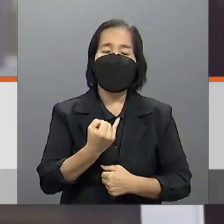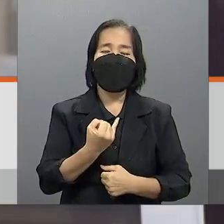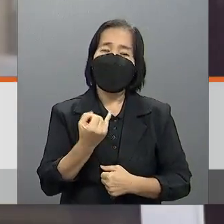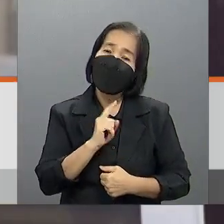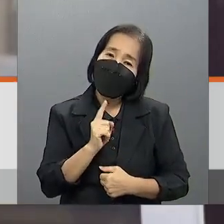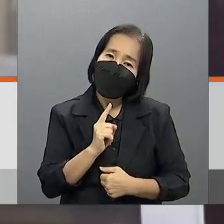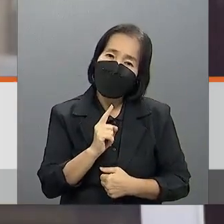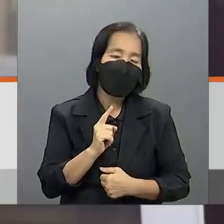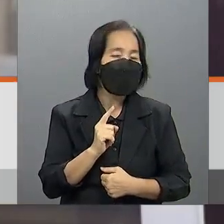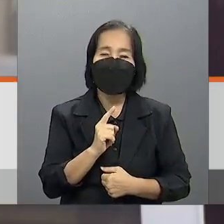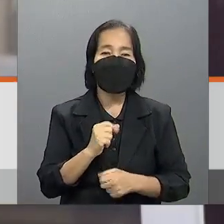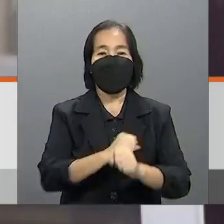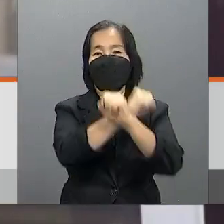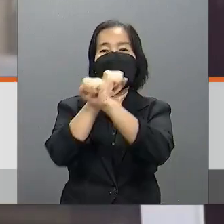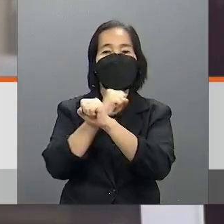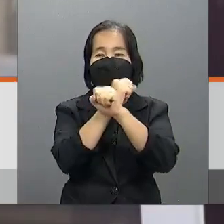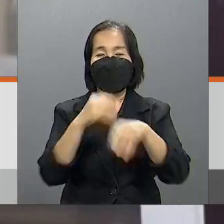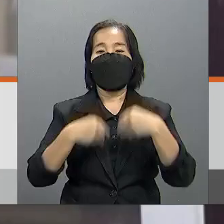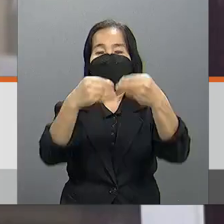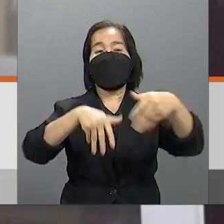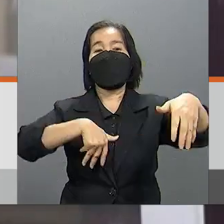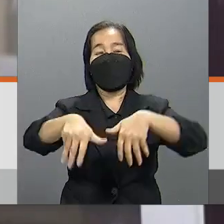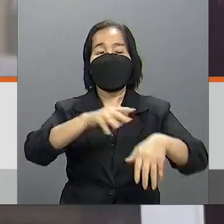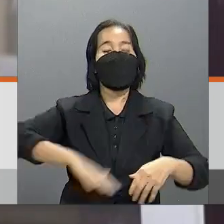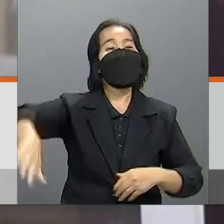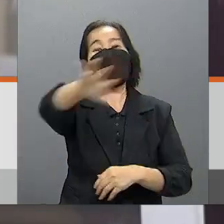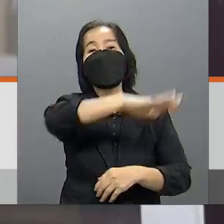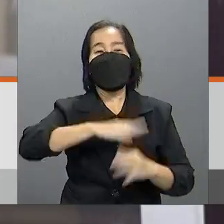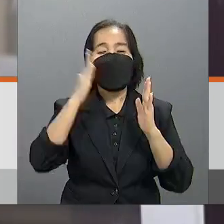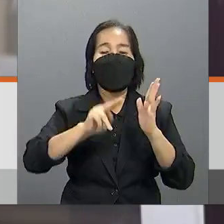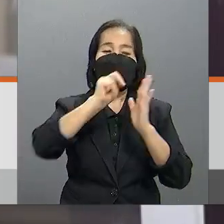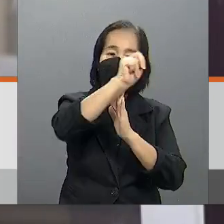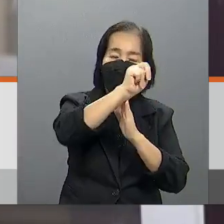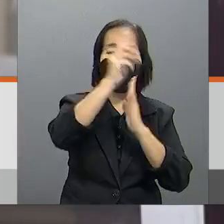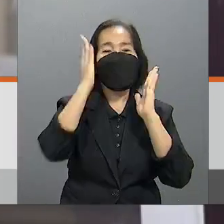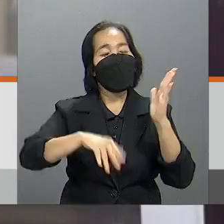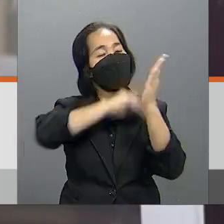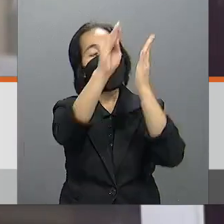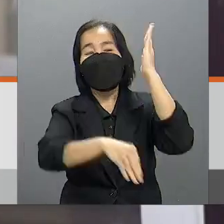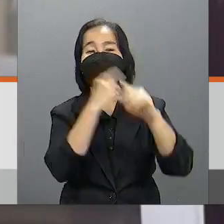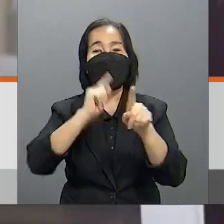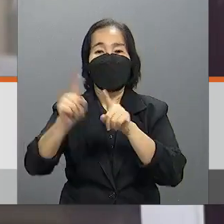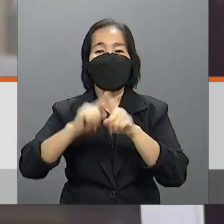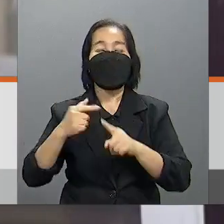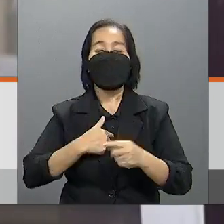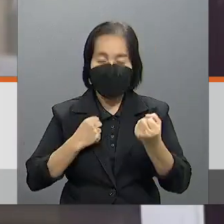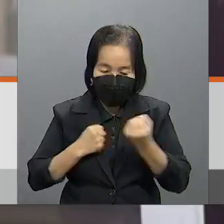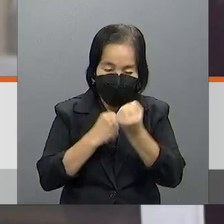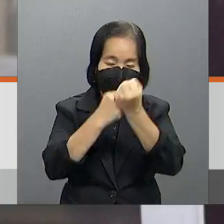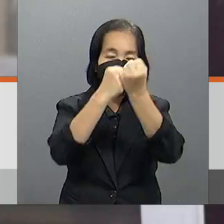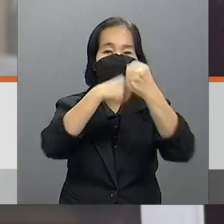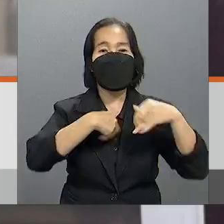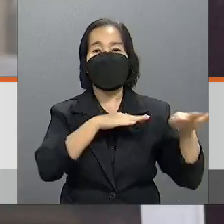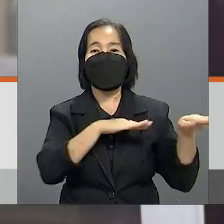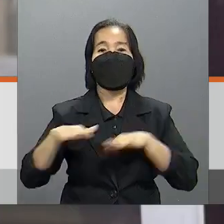ลอดภัยของประชาชนของเราไม่ว่าจะเป็นคนน่านหรือว่าทั้งประเทศเราก็สู้ต่อไปพร้อมที่จะสู้ต่อไปค่ะอย่างทุกวัน